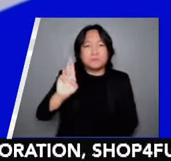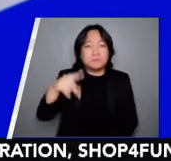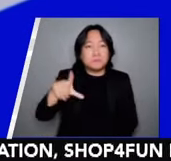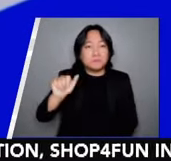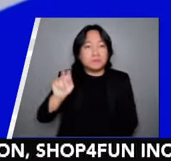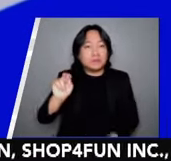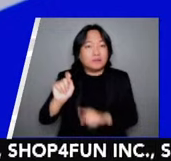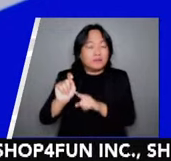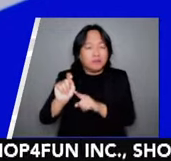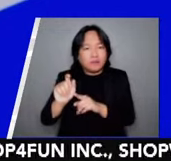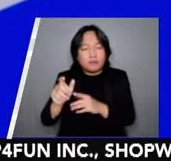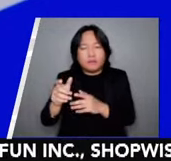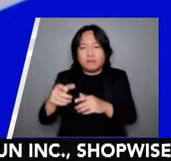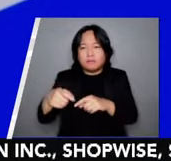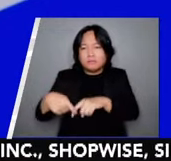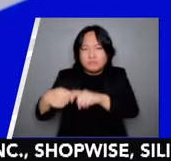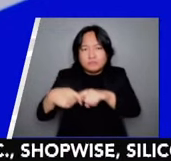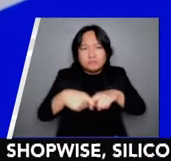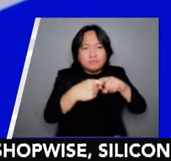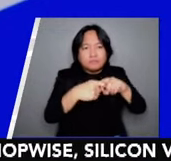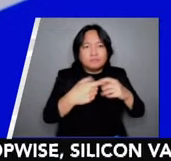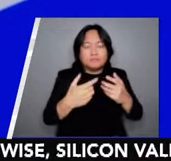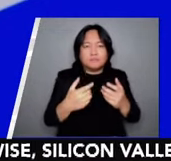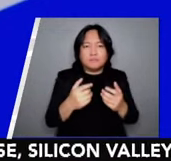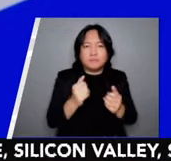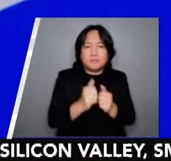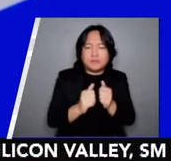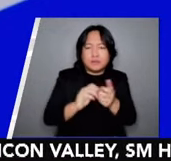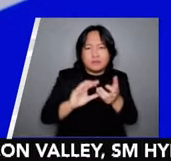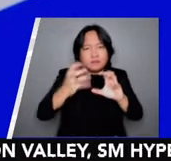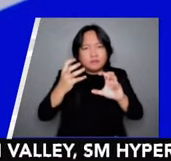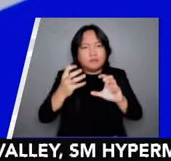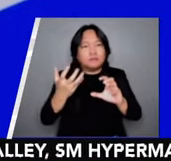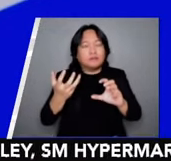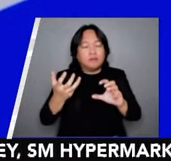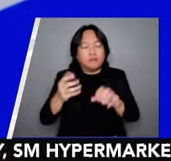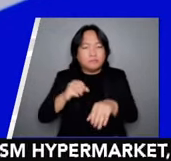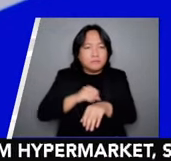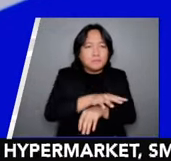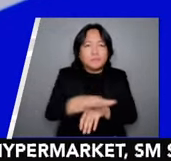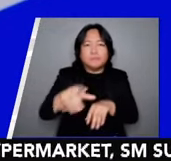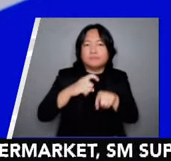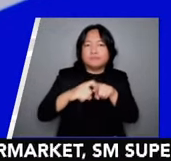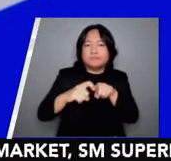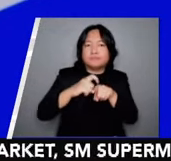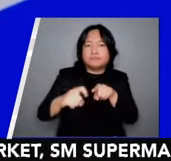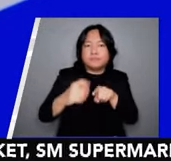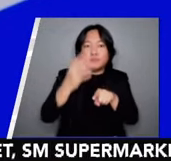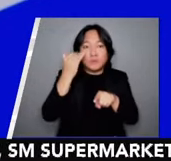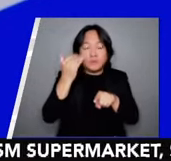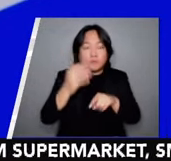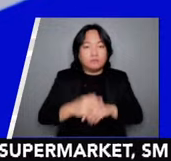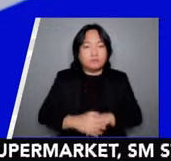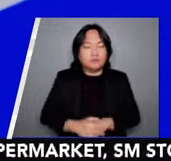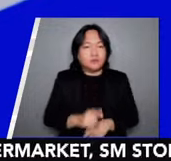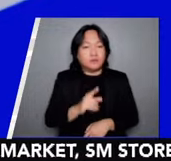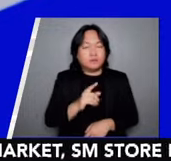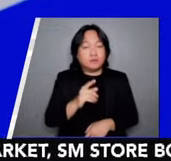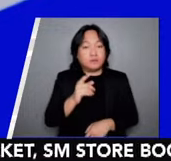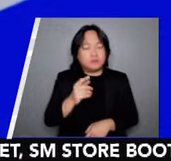At bigla rin hong pumalo ang konsumo ng kuryente dahil nga ho sa lakas ng tindi ng init ng panahon.